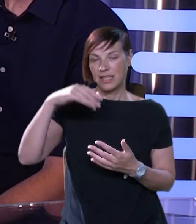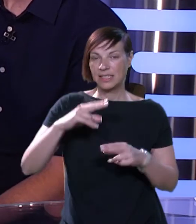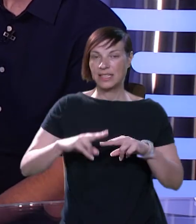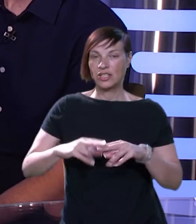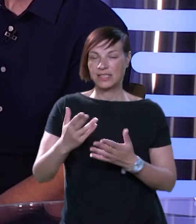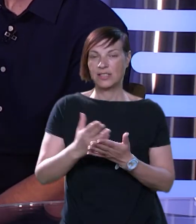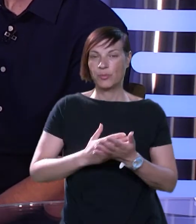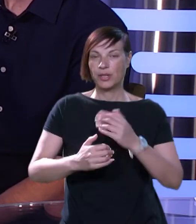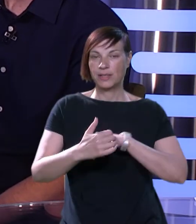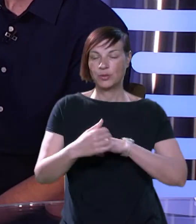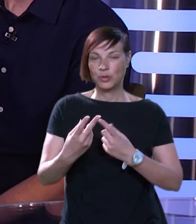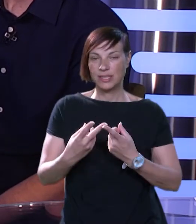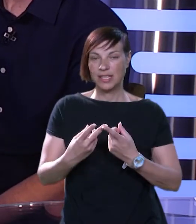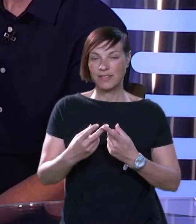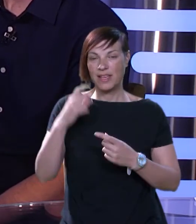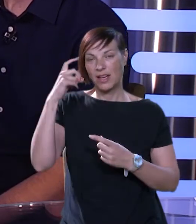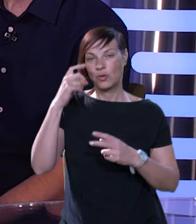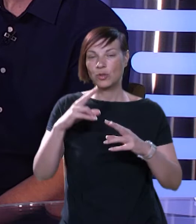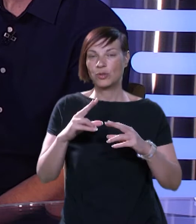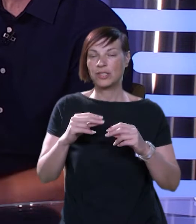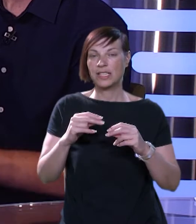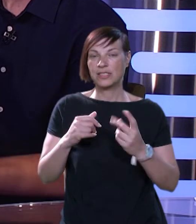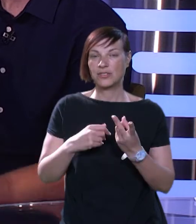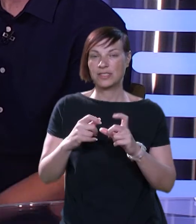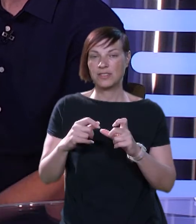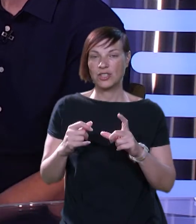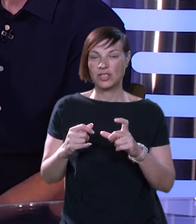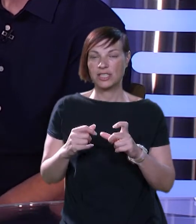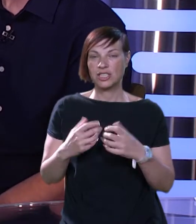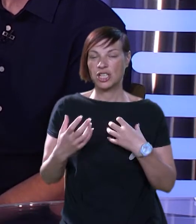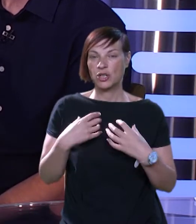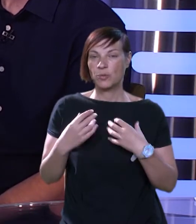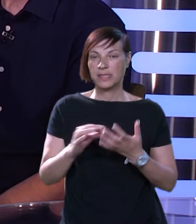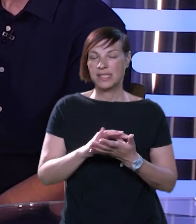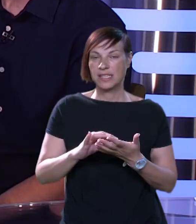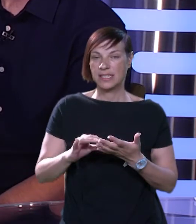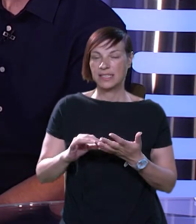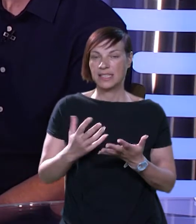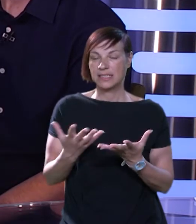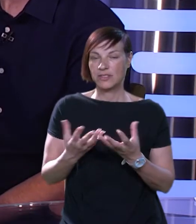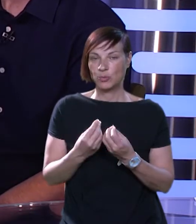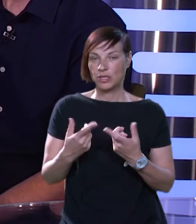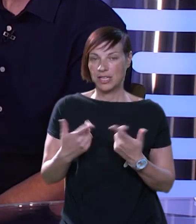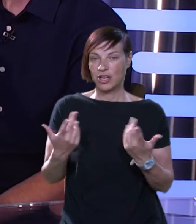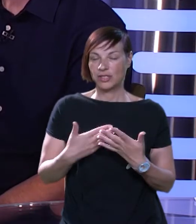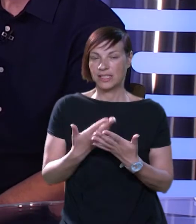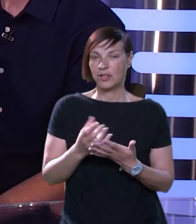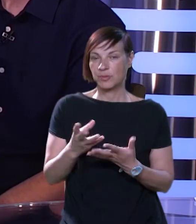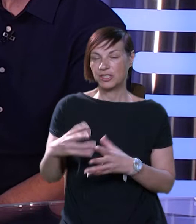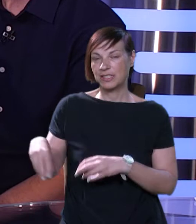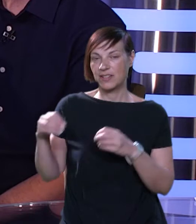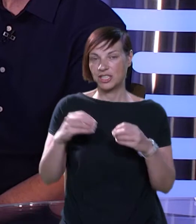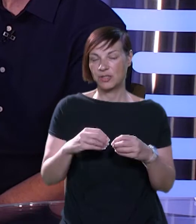gledatelji, svakako ostanite s programom Dubrovačke televizije Kulturni razgovor sa Ninom Violić, glumicom, redateljicom. Još ćemo vam puno toga otkriti.